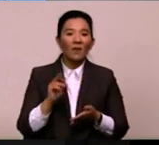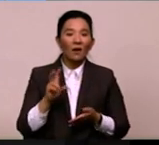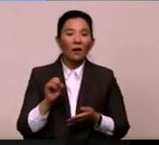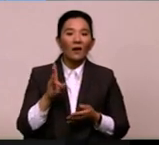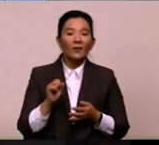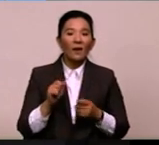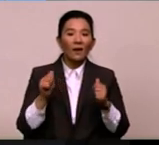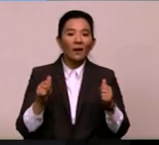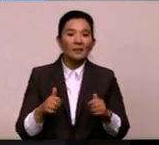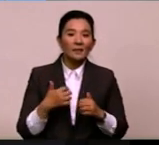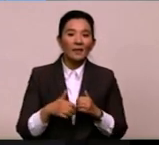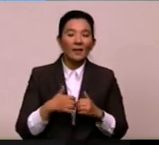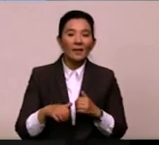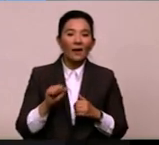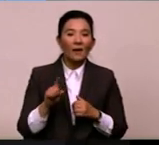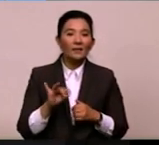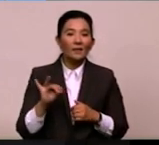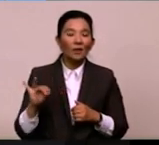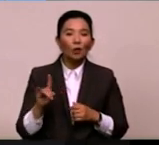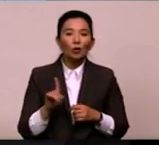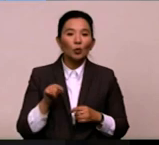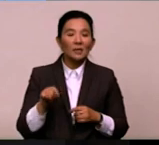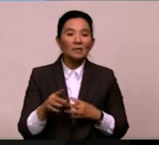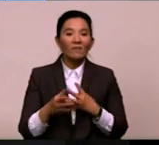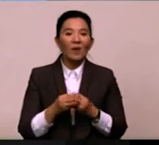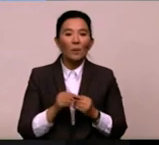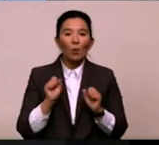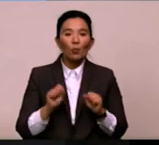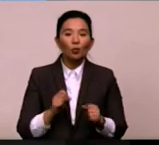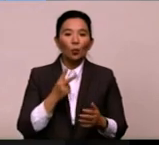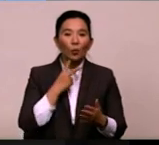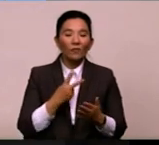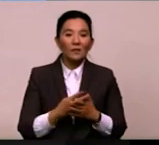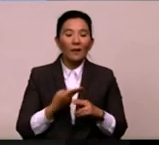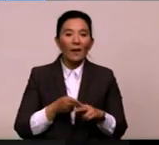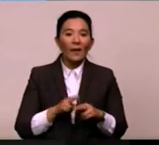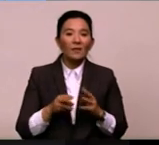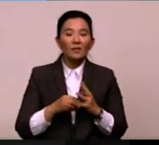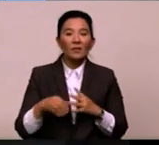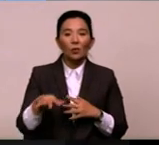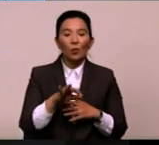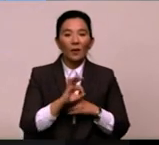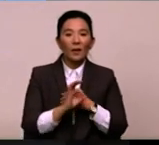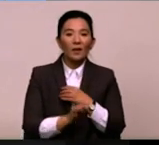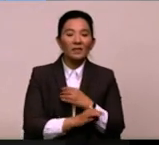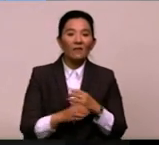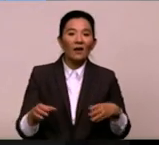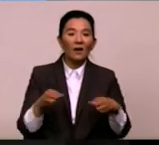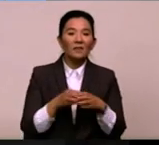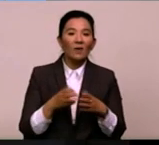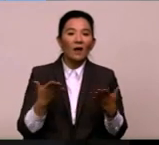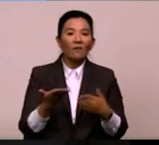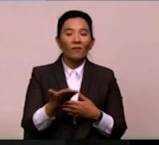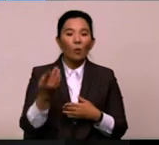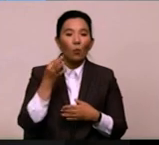на карте Средней Азии. Что же мы здесь с вами можем увидеть? Это территория Коканского ханства. Как